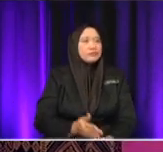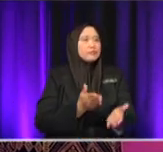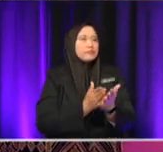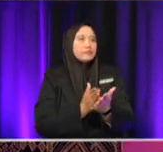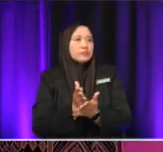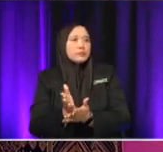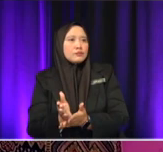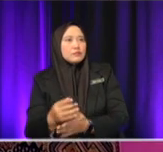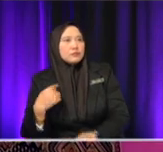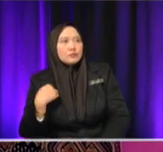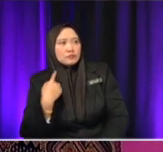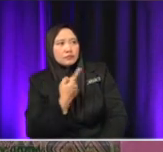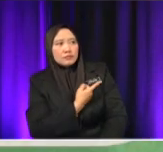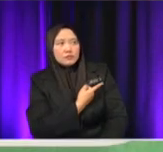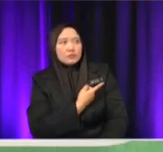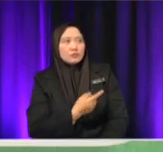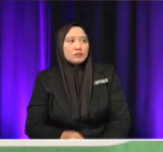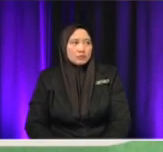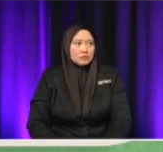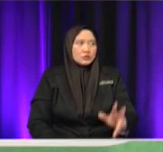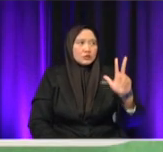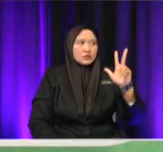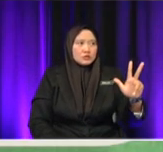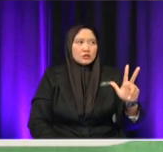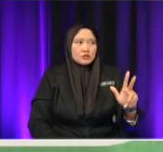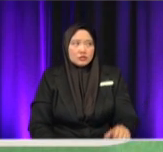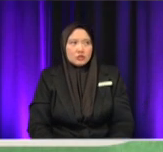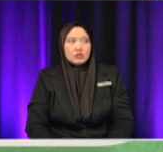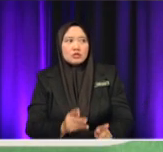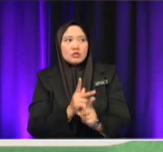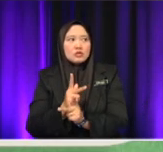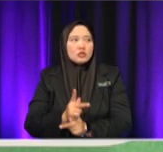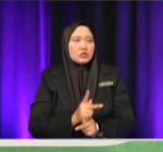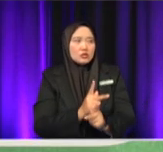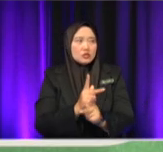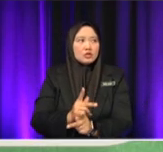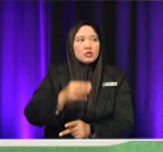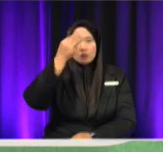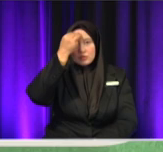terlihat di sini menjaga kemuliaan Marwah dan harta suami